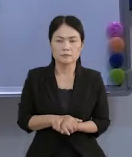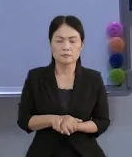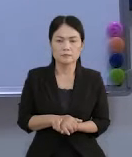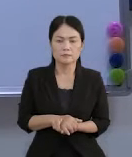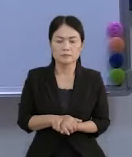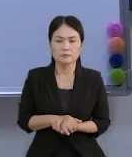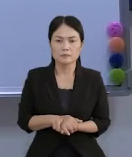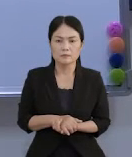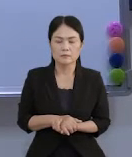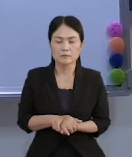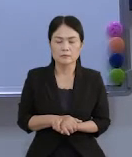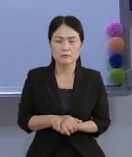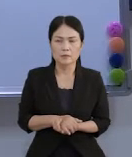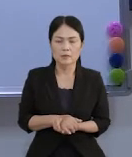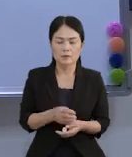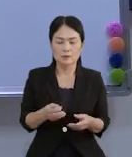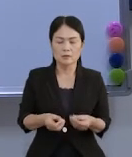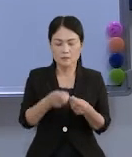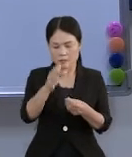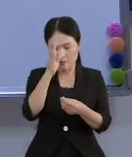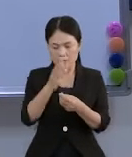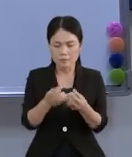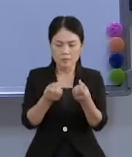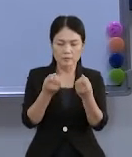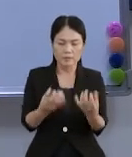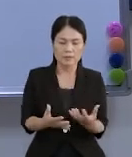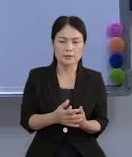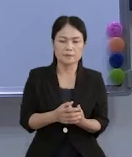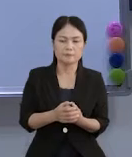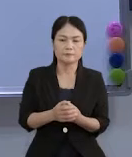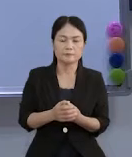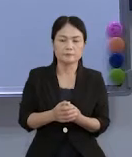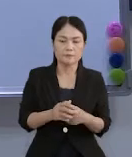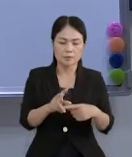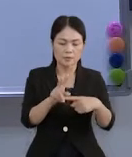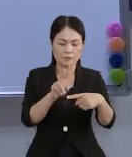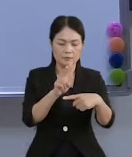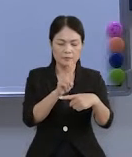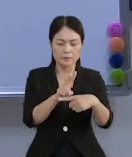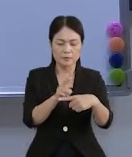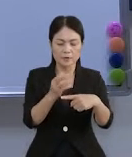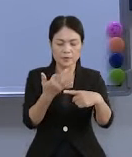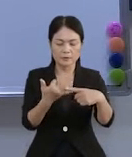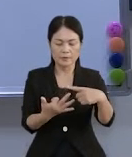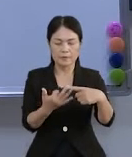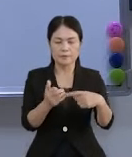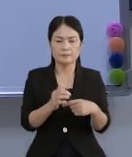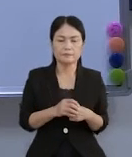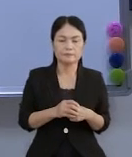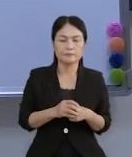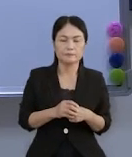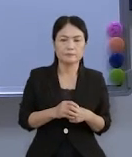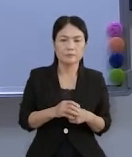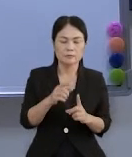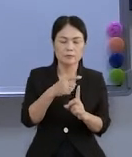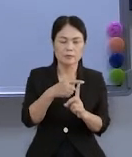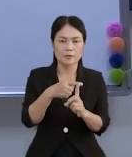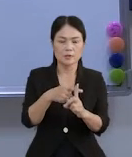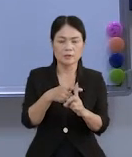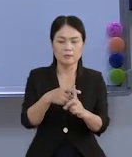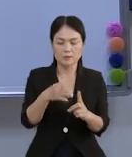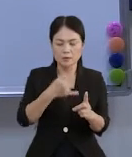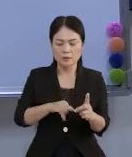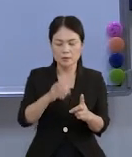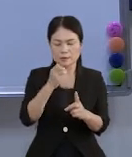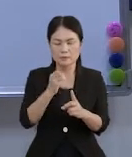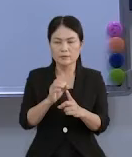cồn nhảm chà chẳng chú nở bụng mán phí phía phạm bấy bộ nâng cồn